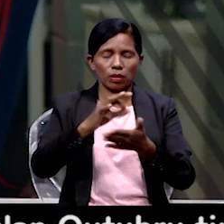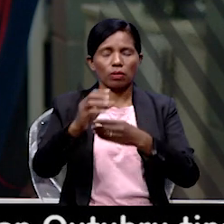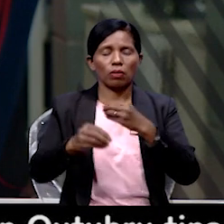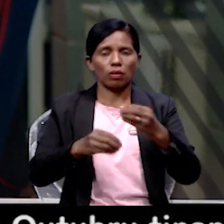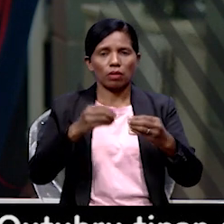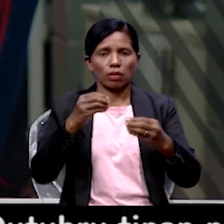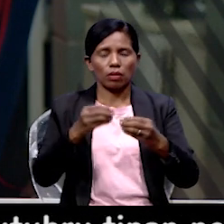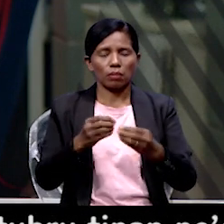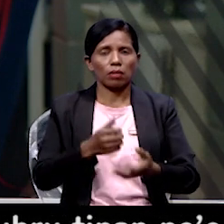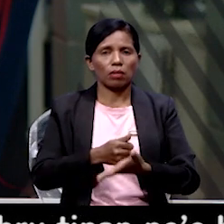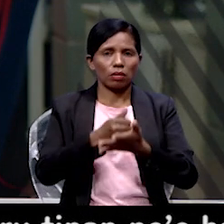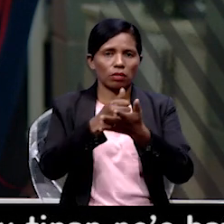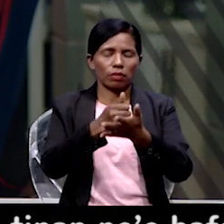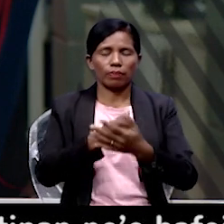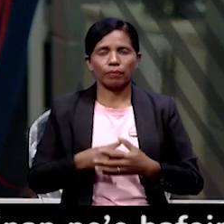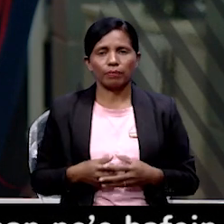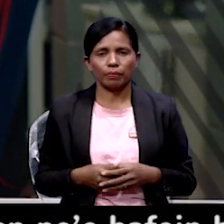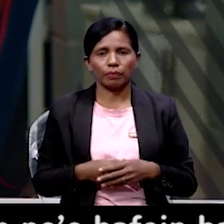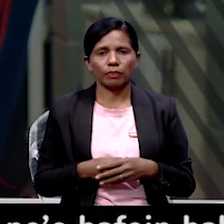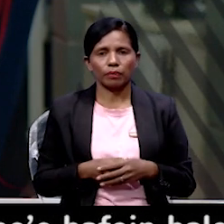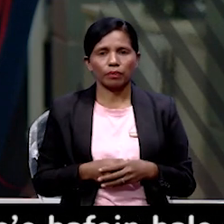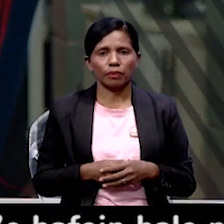inspektor asistente.